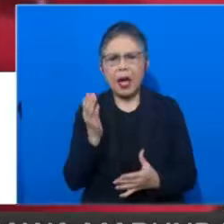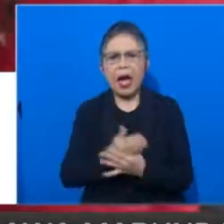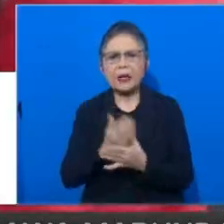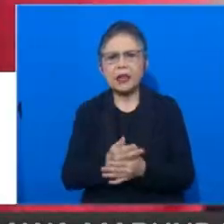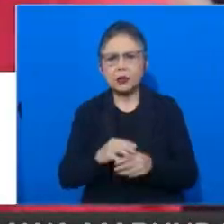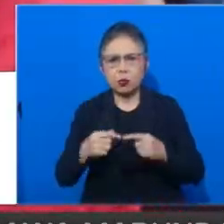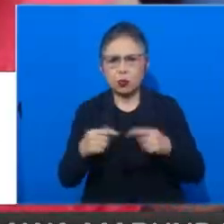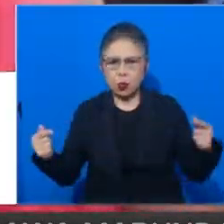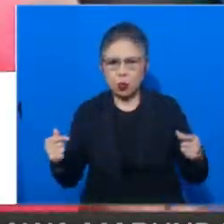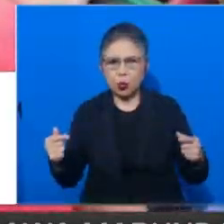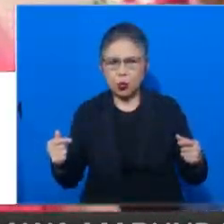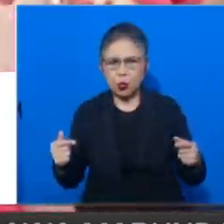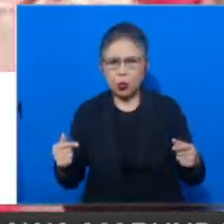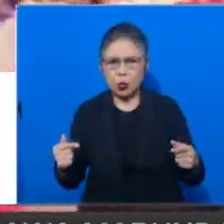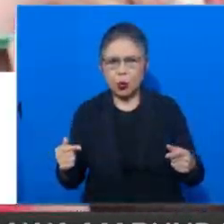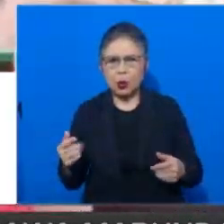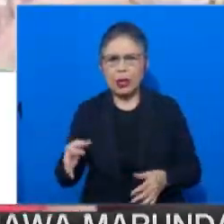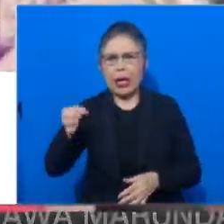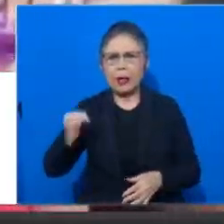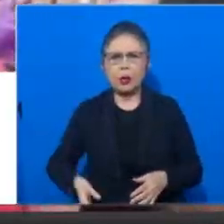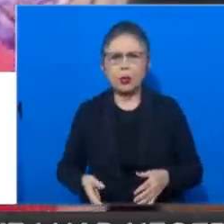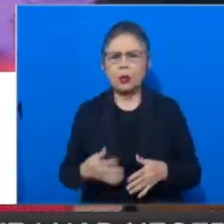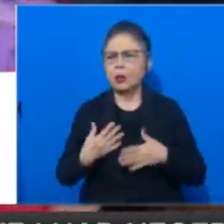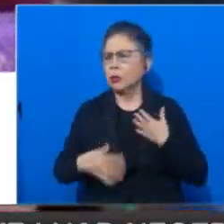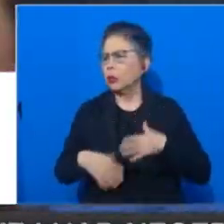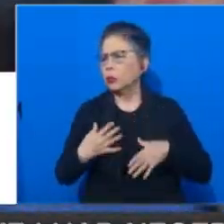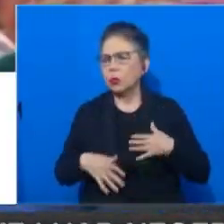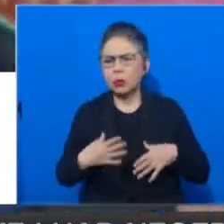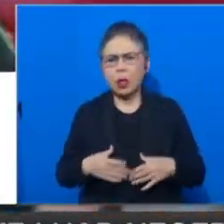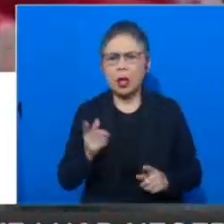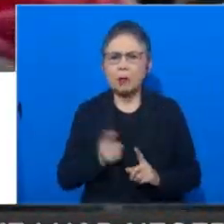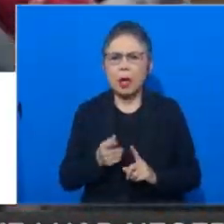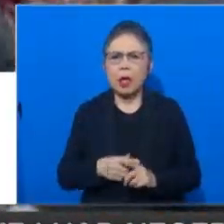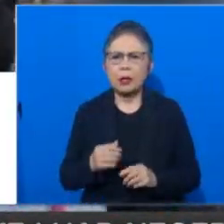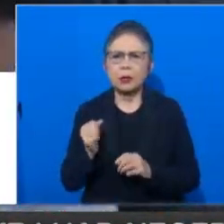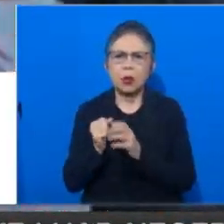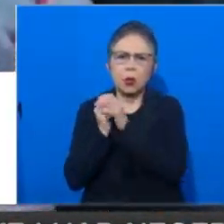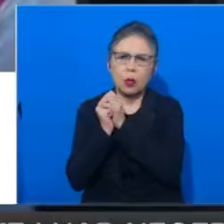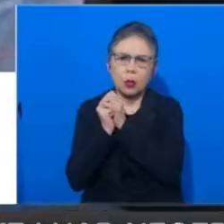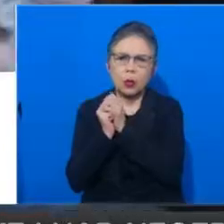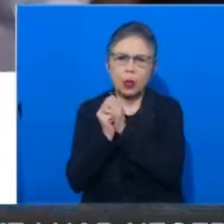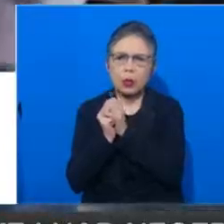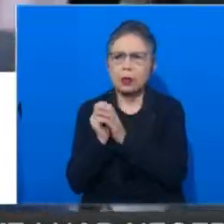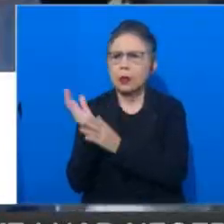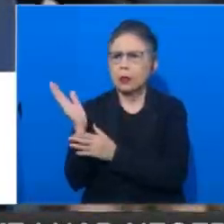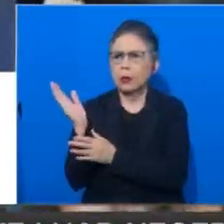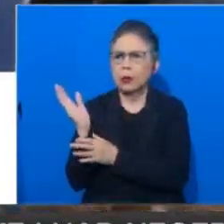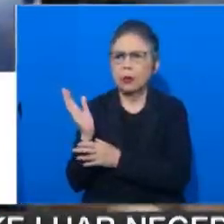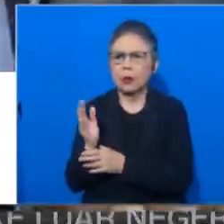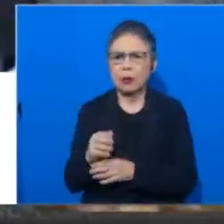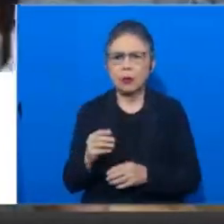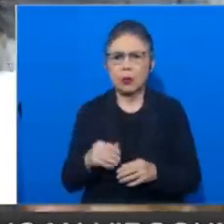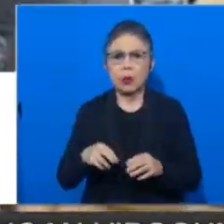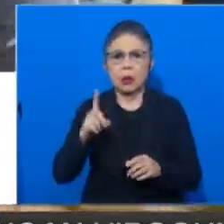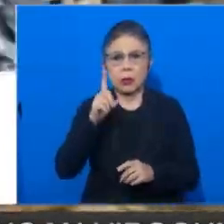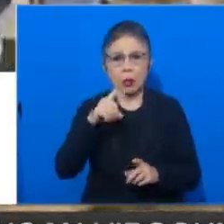longsor membuat warga Desa Lubuk Nipis, Panang Enim, Muara Enim ini terpaksa menggotong pasien dengan kasur. Mereka menempuh